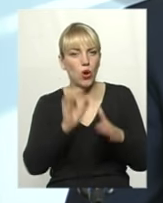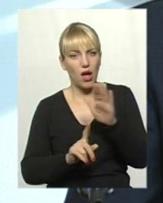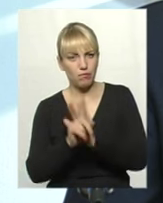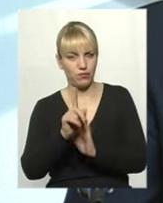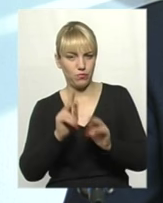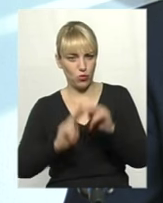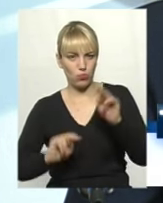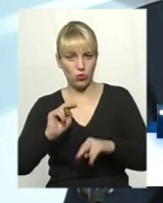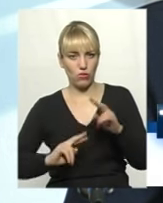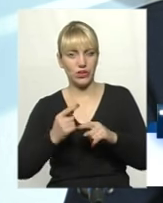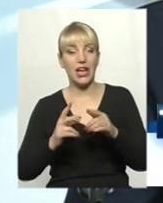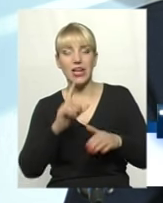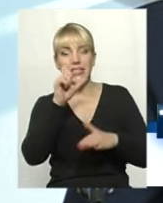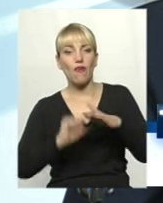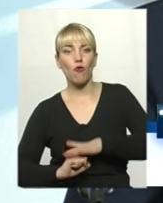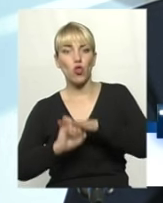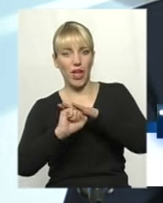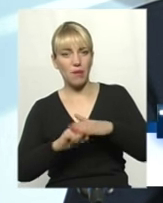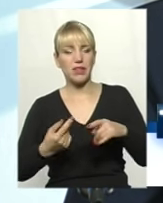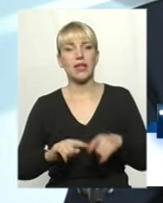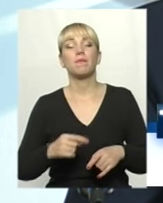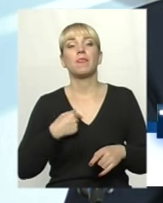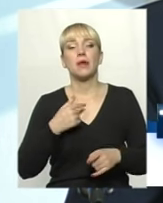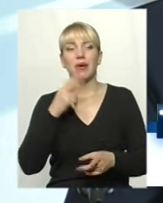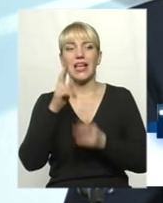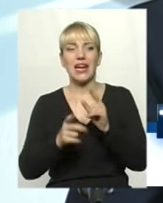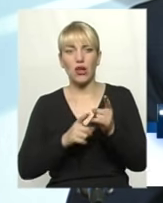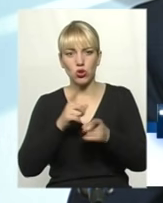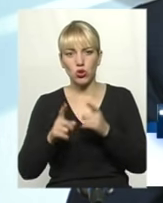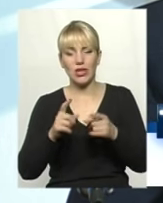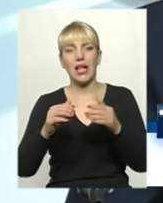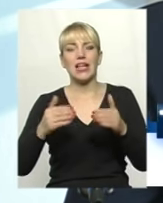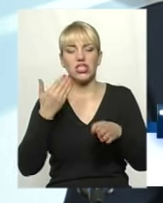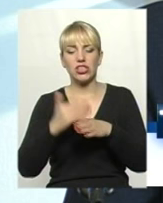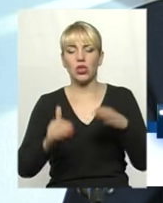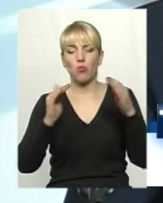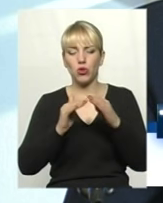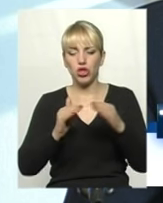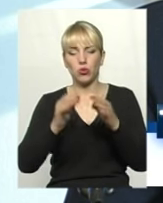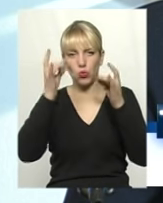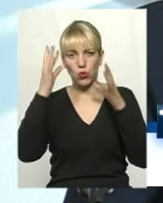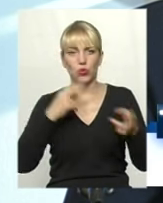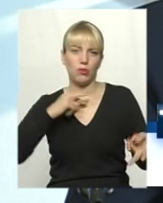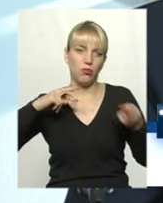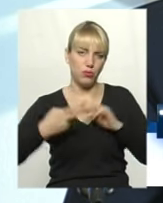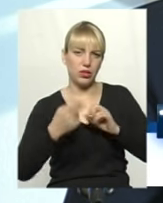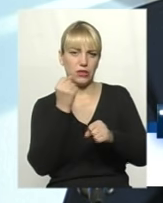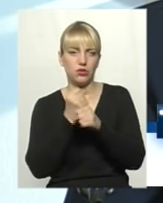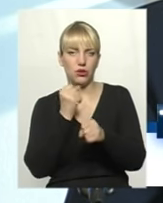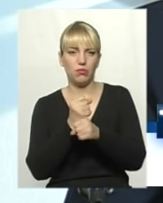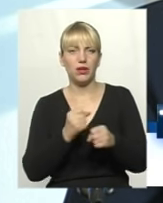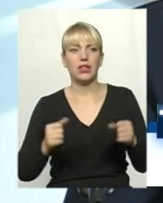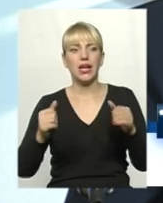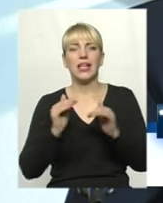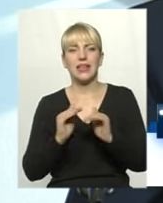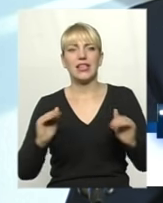Ну, рахуючи з фундамента, каже, ми реконструкцію частини будинку культури зробили під дитячий садок, де, от, я думаю,